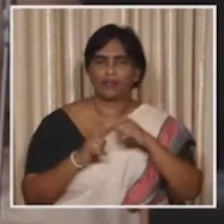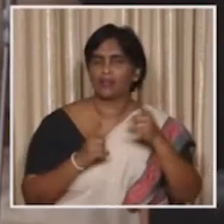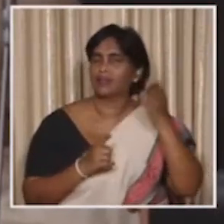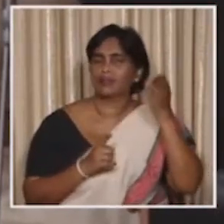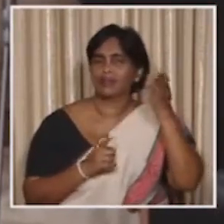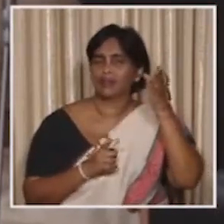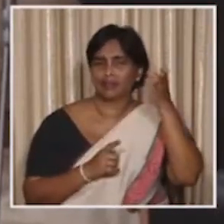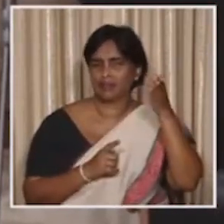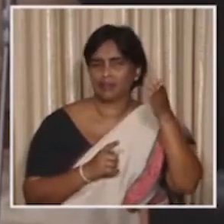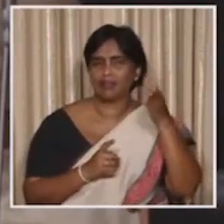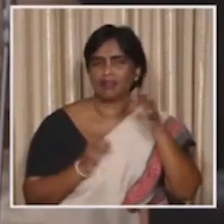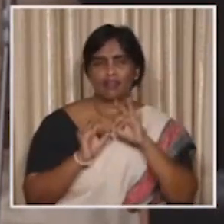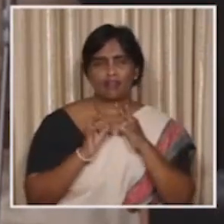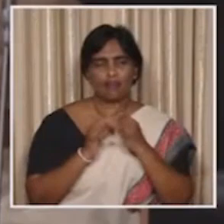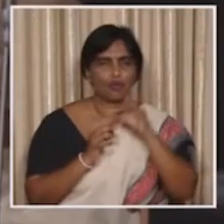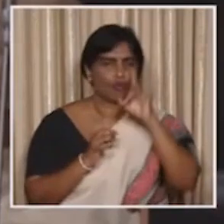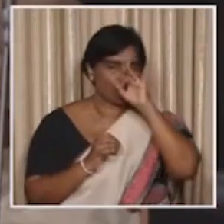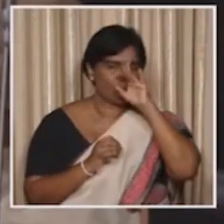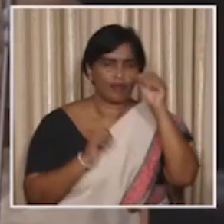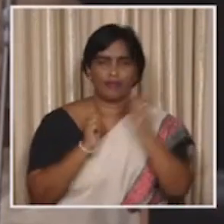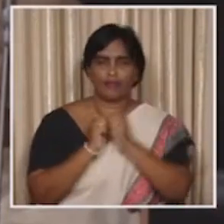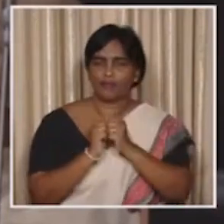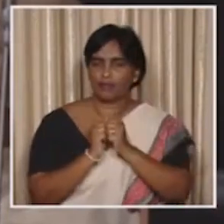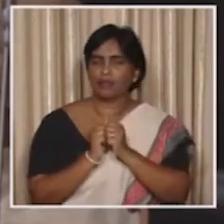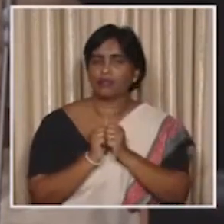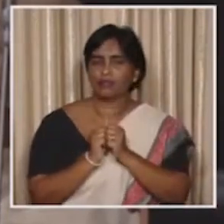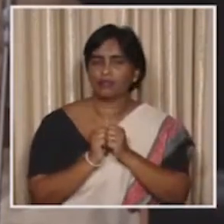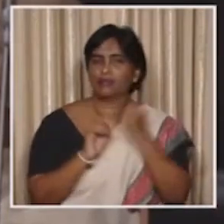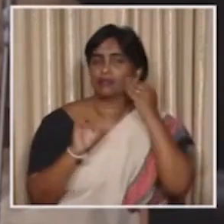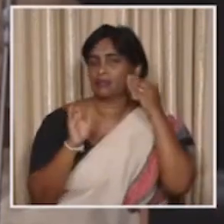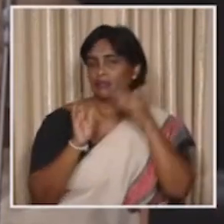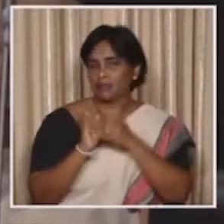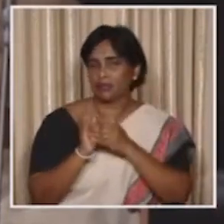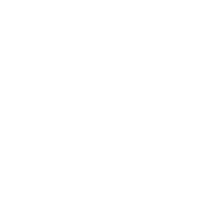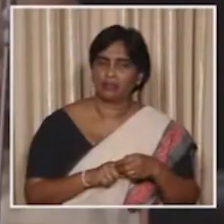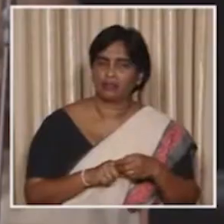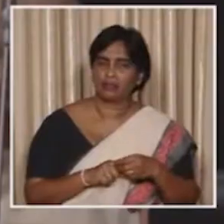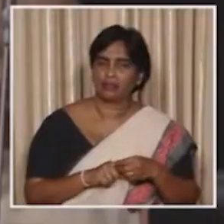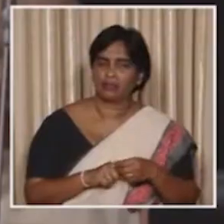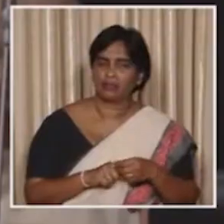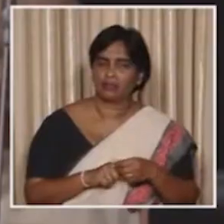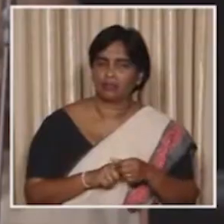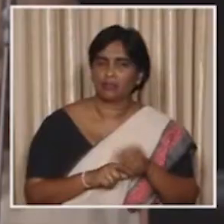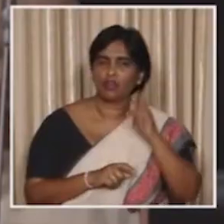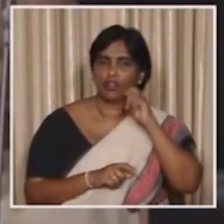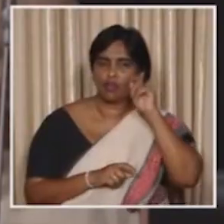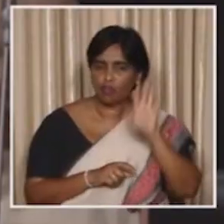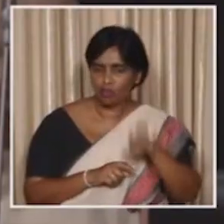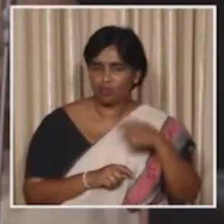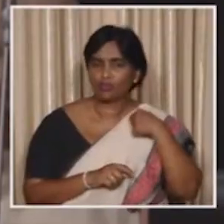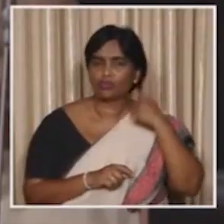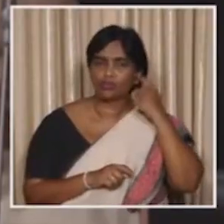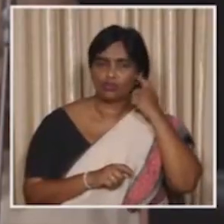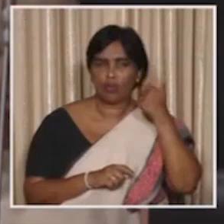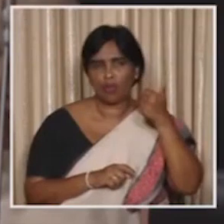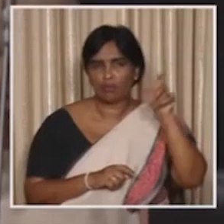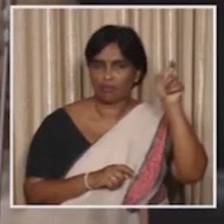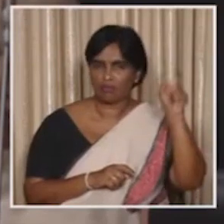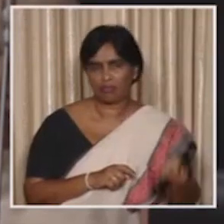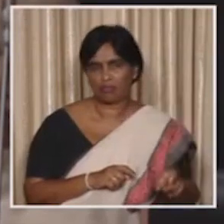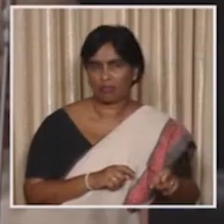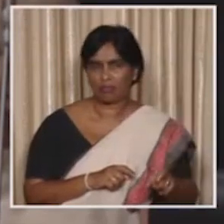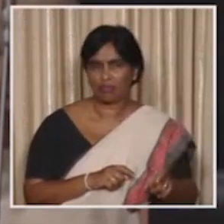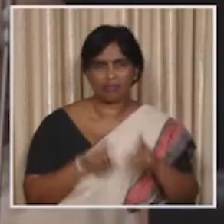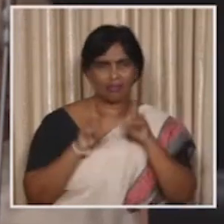එතුමා. අපේ පවුලේ කුරුණෑගල වැඩ කටයුතු ඉදිරිපත් වුණේ රැකවම එතුමා. පුතත් මං දන්නවා හොඳ මිනිස්සෙක්. මං හිතන්නේ